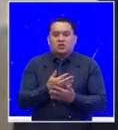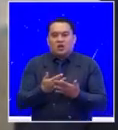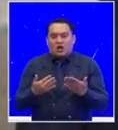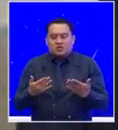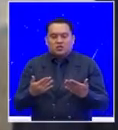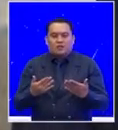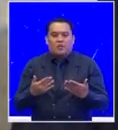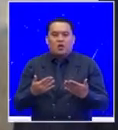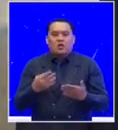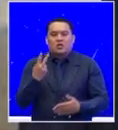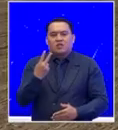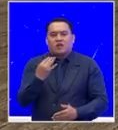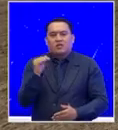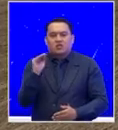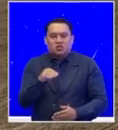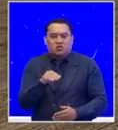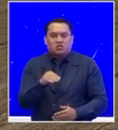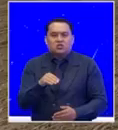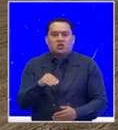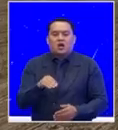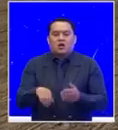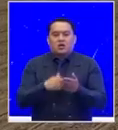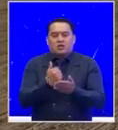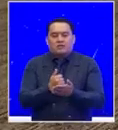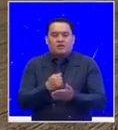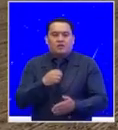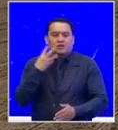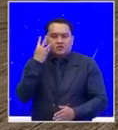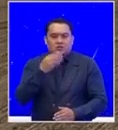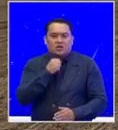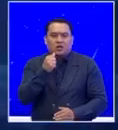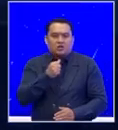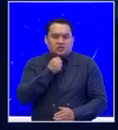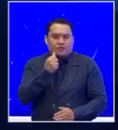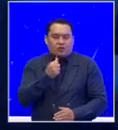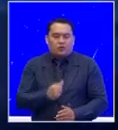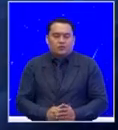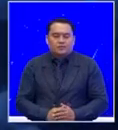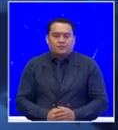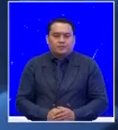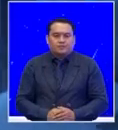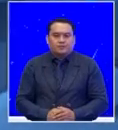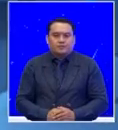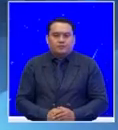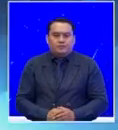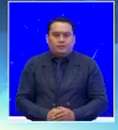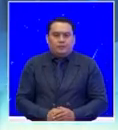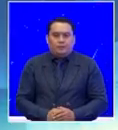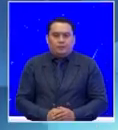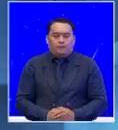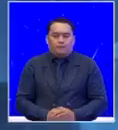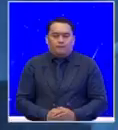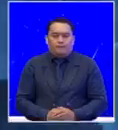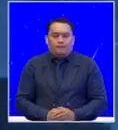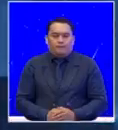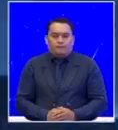кормовые культуры. 2500 займет приоритетная в регионе сахарная свекла. Дамир Анитов, Хайрат Каструганов, телеканал